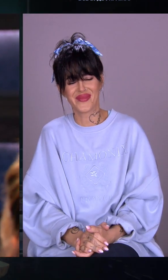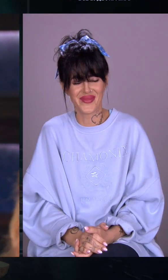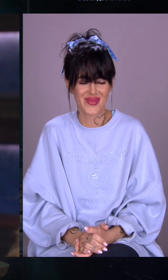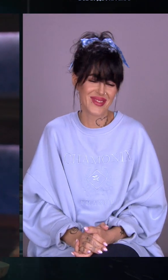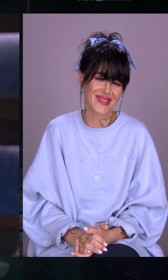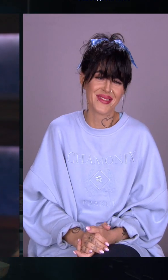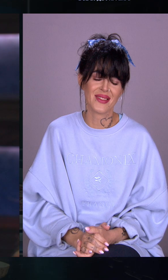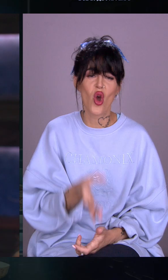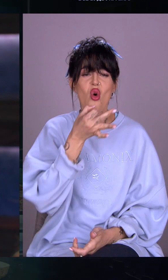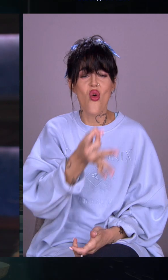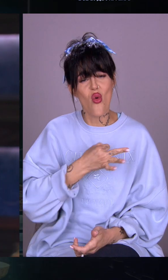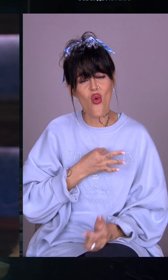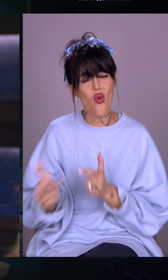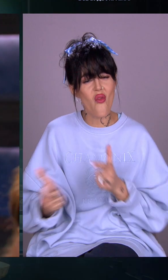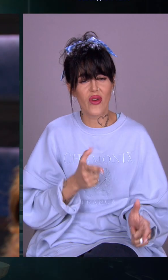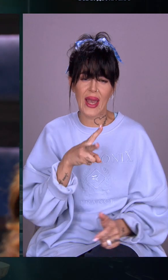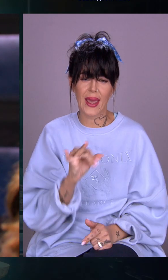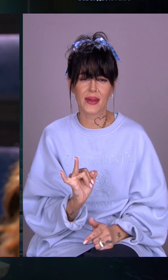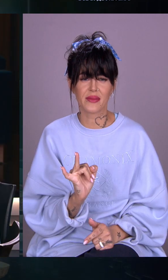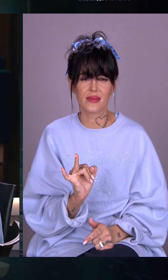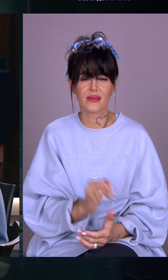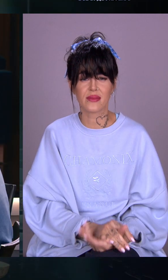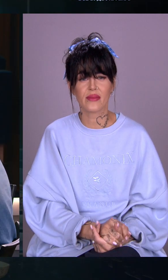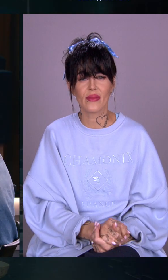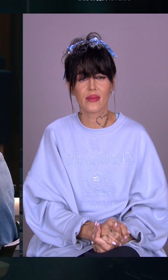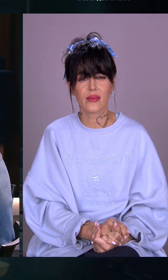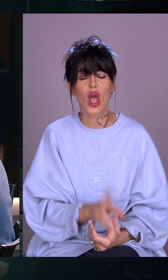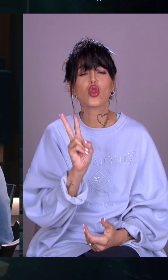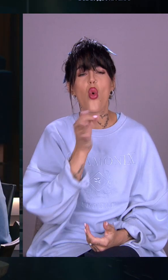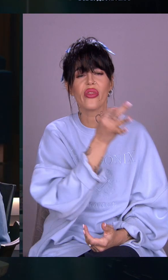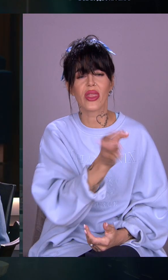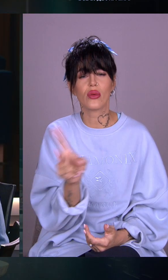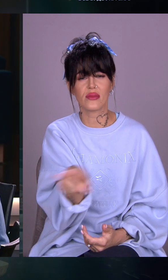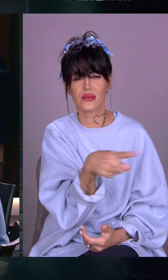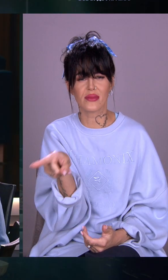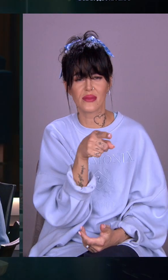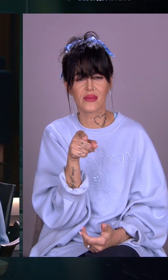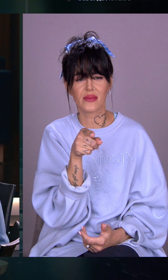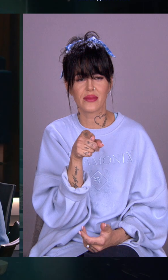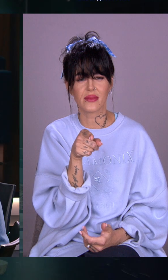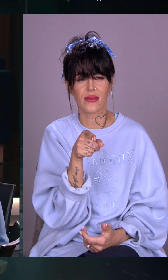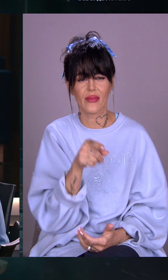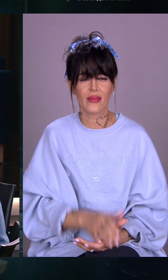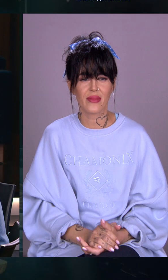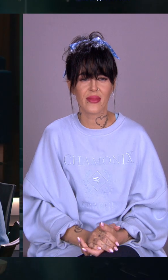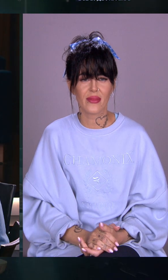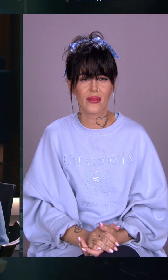відповідь, коли готові, а я думаю, що ви готові, натискайте кнопку. Хто, я відповідаю? Ні. Так, Лена, натискай. Натискай. Я, якщо що,